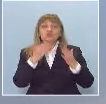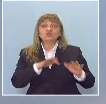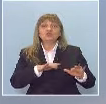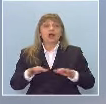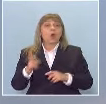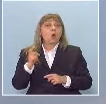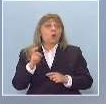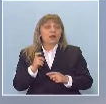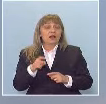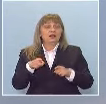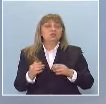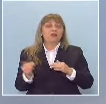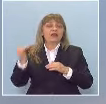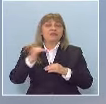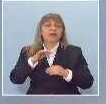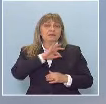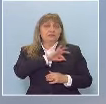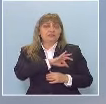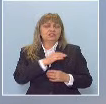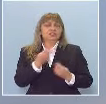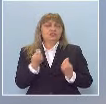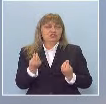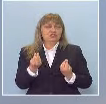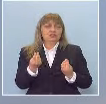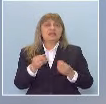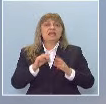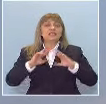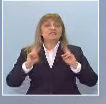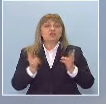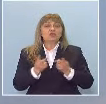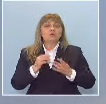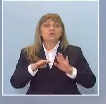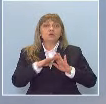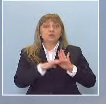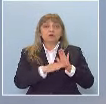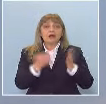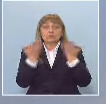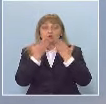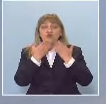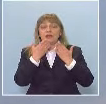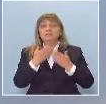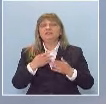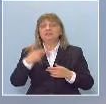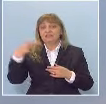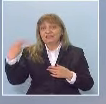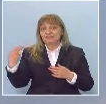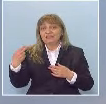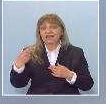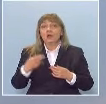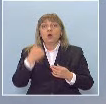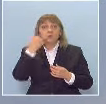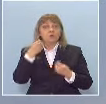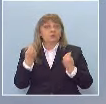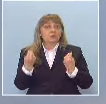Това е една от най-престижните световни програми за учебни заведения, които подобряват качеството на учебния процес чрез